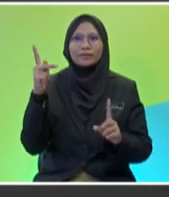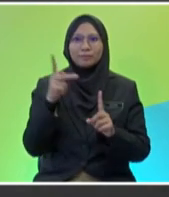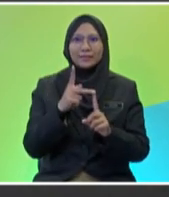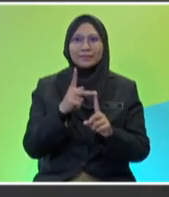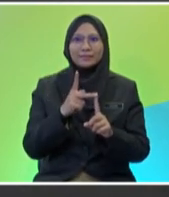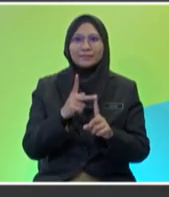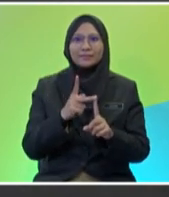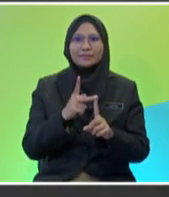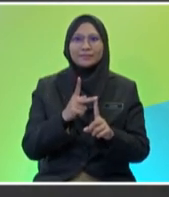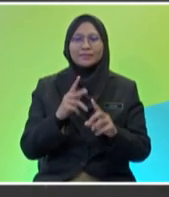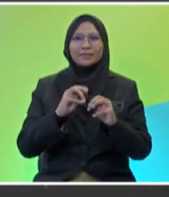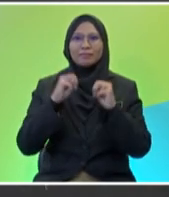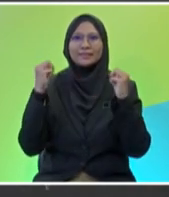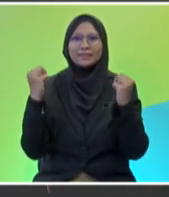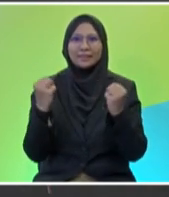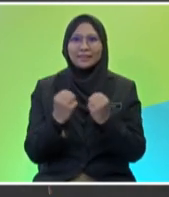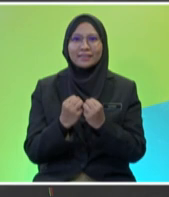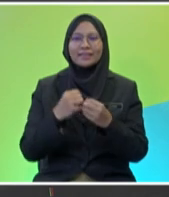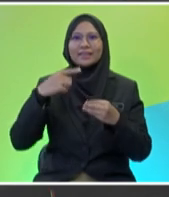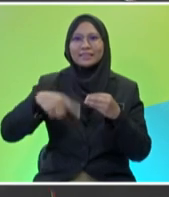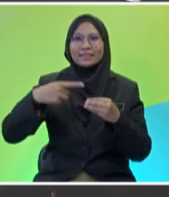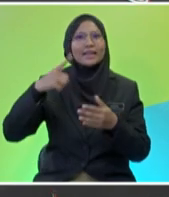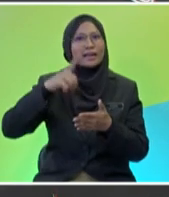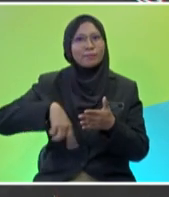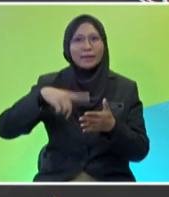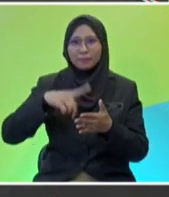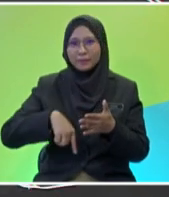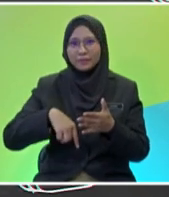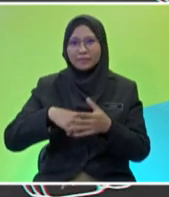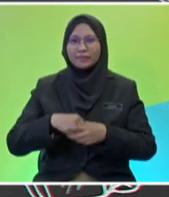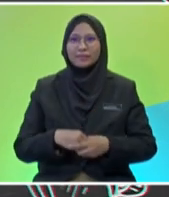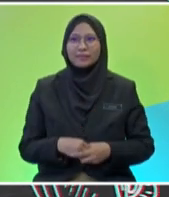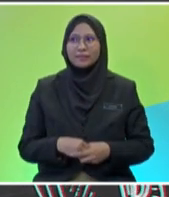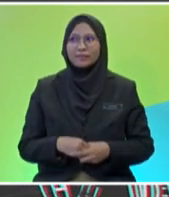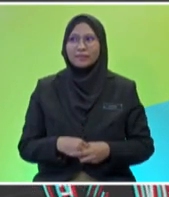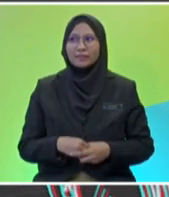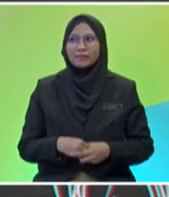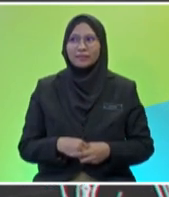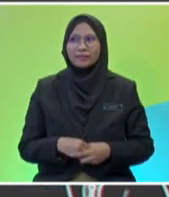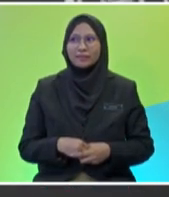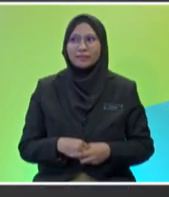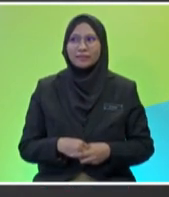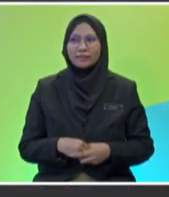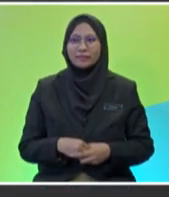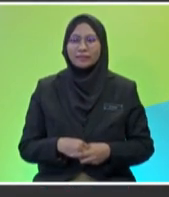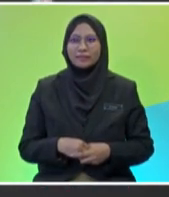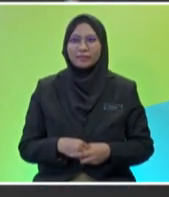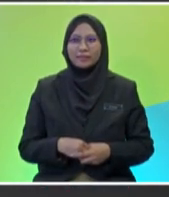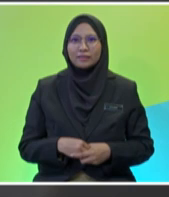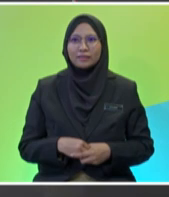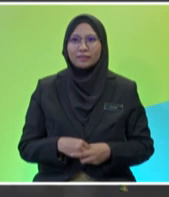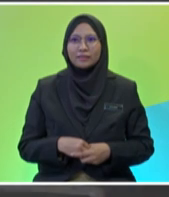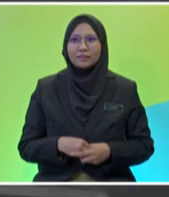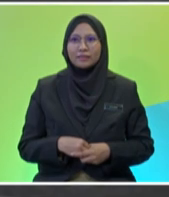jabatan penerangan ini ingin sampaikan Oke ini adalah antrinya yaitu contoh perdagangan ini komited untuk memasarkan